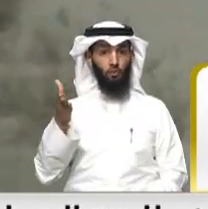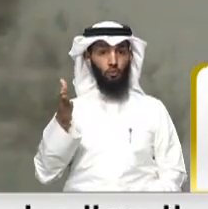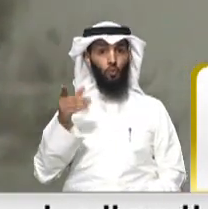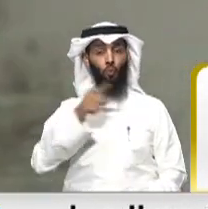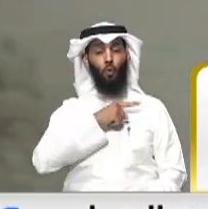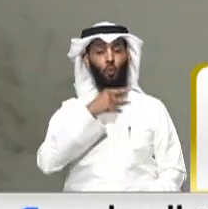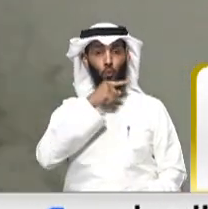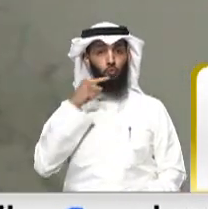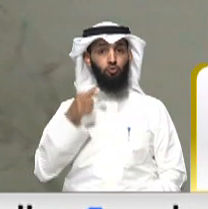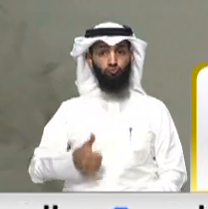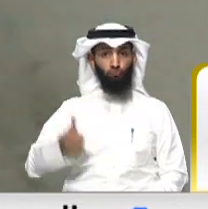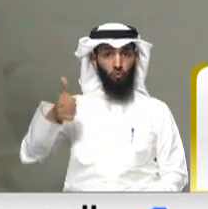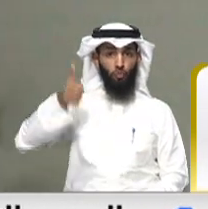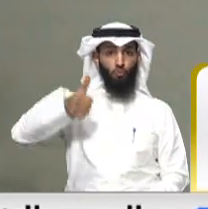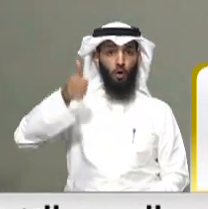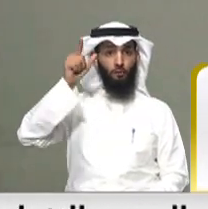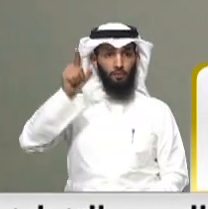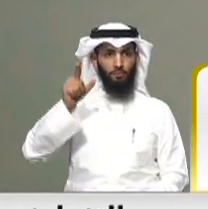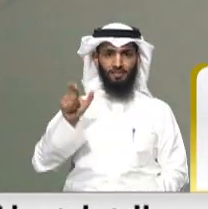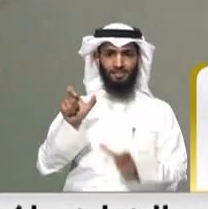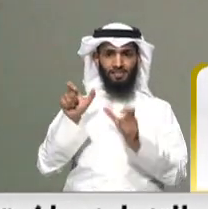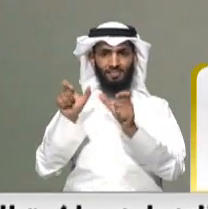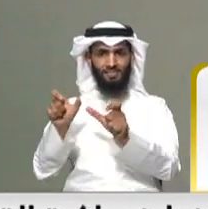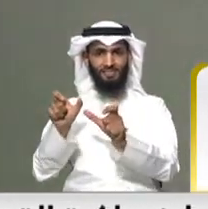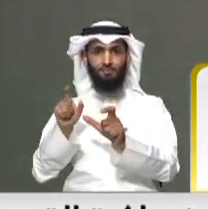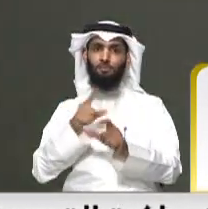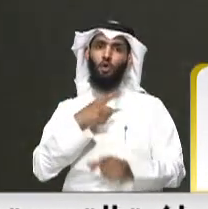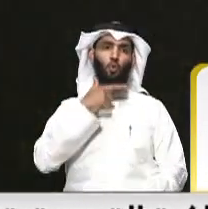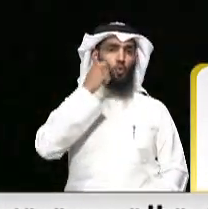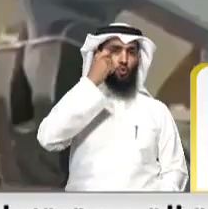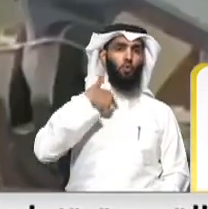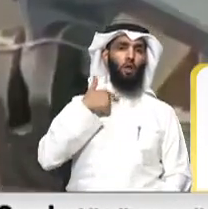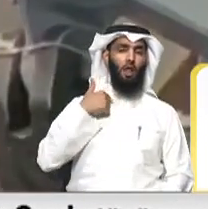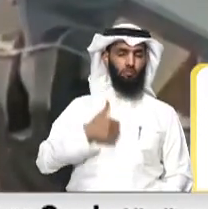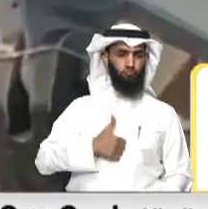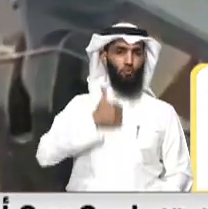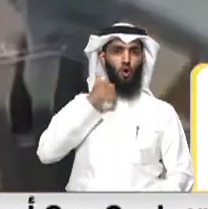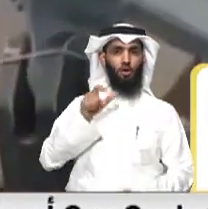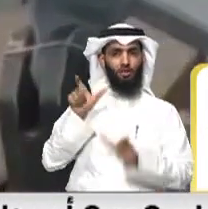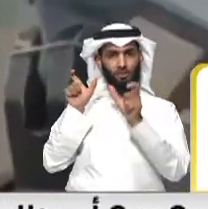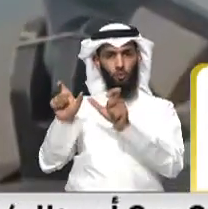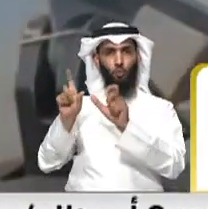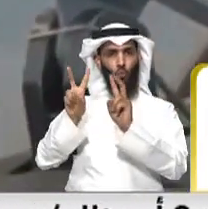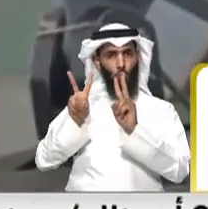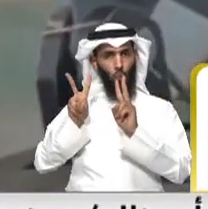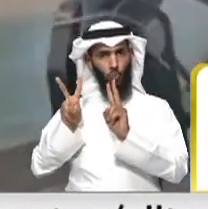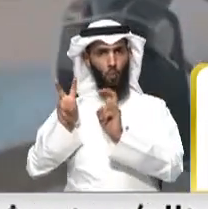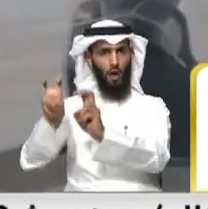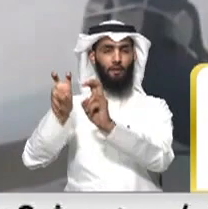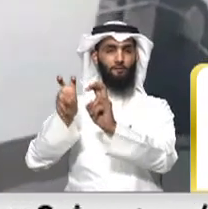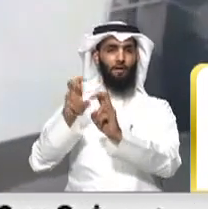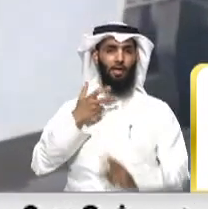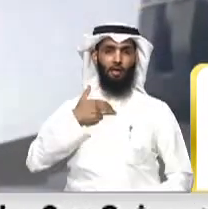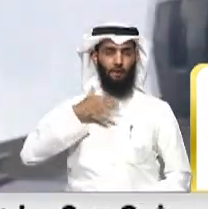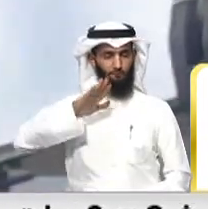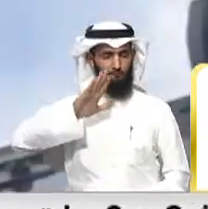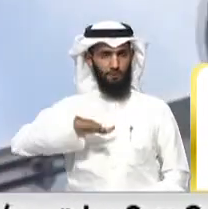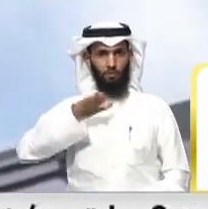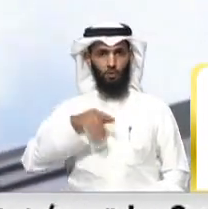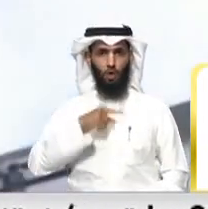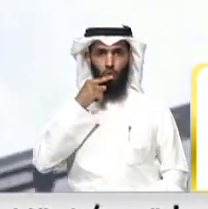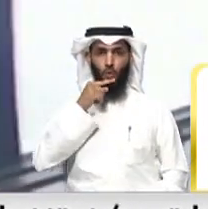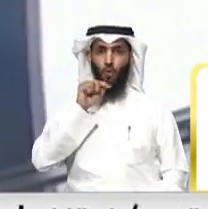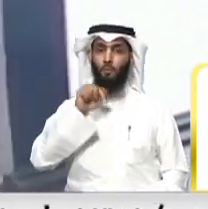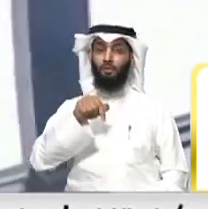جزئيه ولكن تم ايقافهم بحسب تعبيره وفيما يتعلق بالجبهه الجنوبيه وصف المسؤول العسكري الوضع هناك